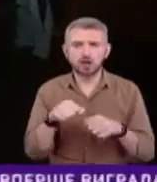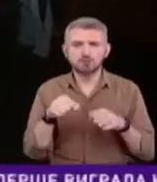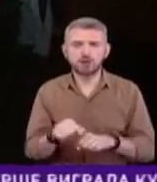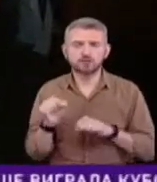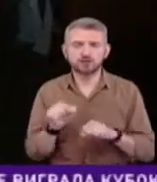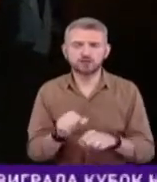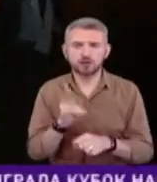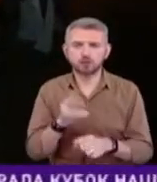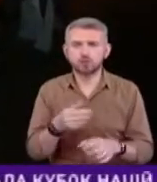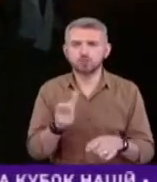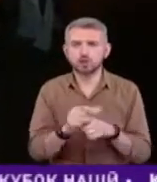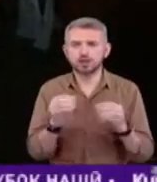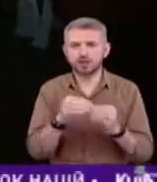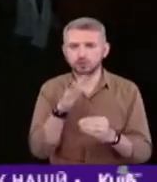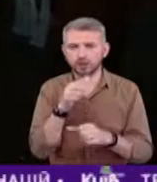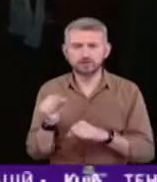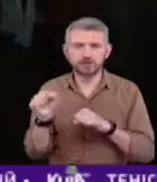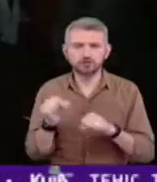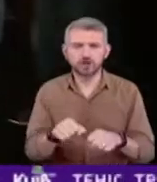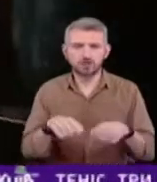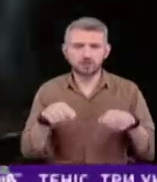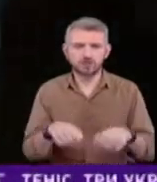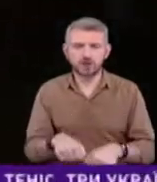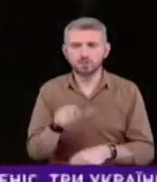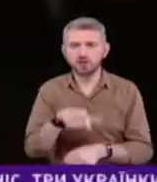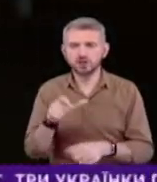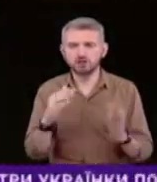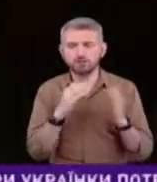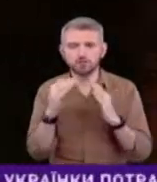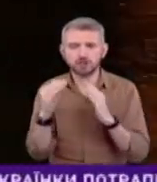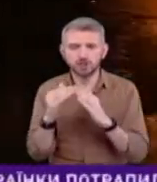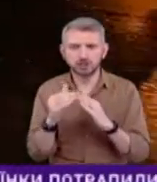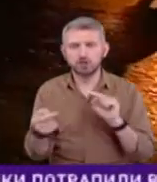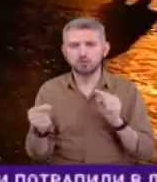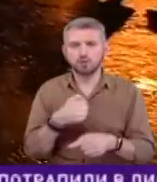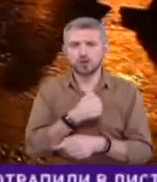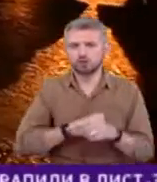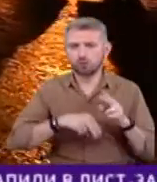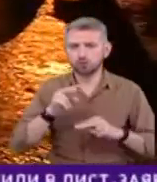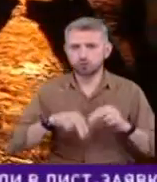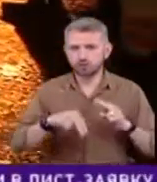який вже понад 10 років захищає права мешканців будинків проти злобудовників.